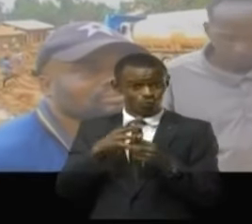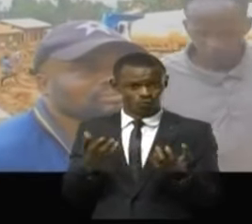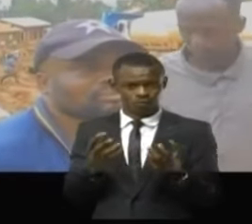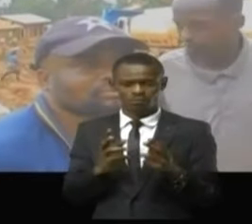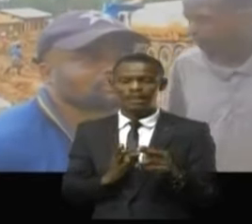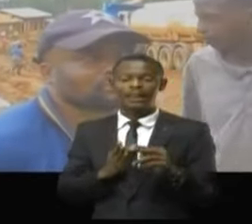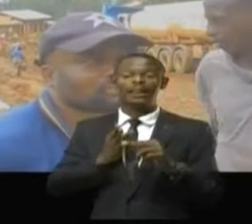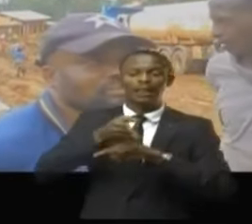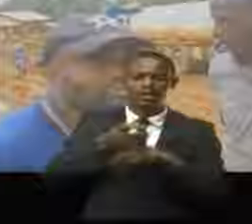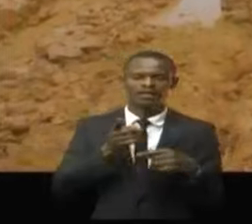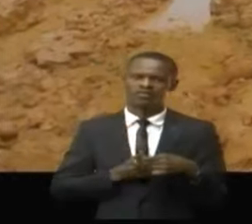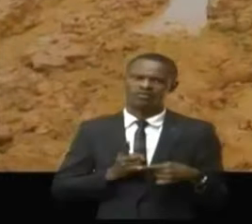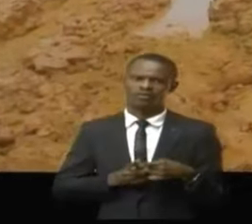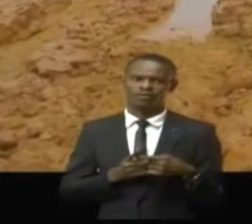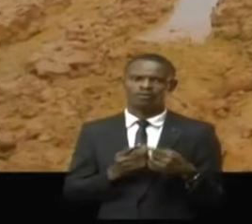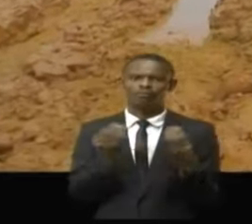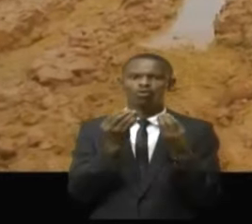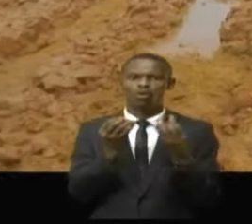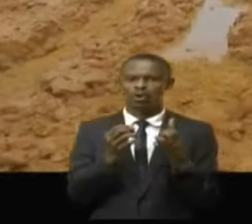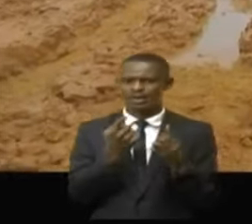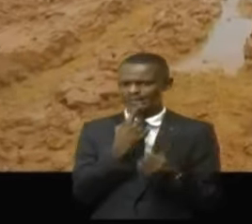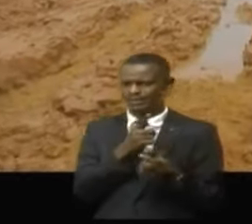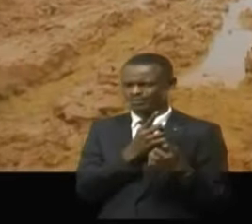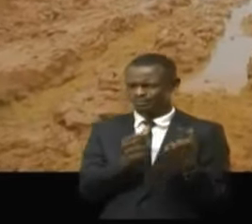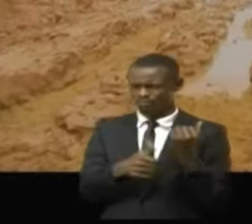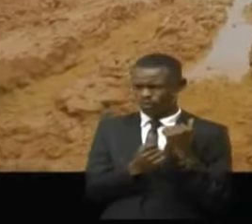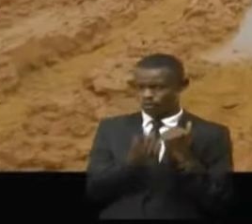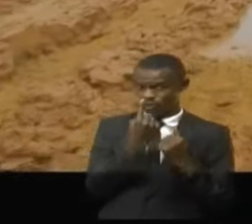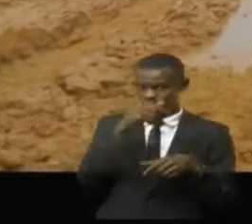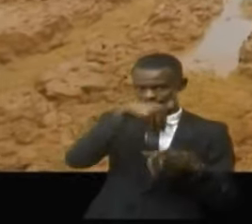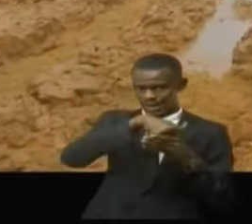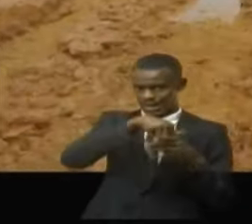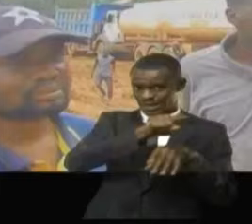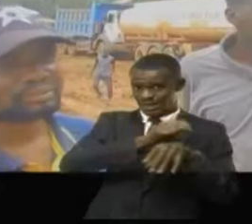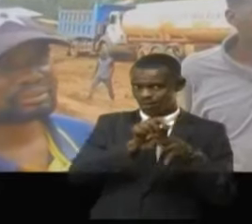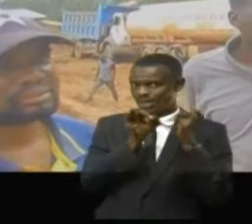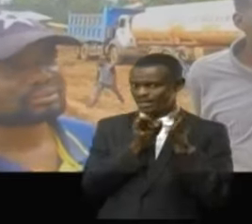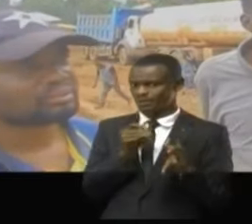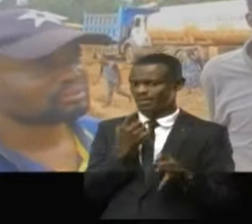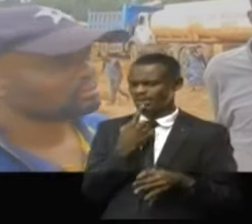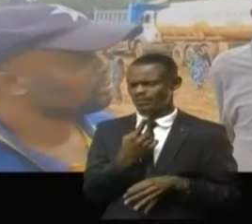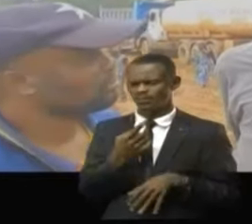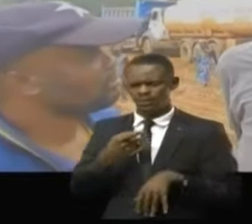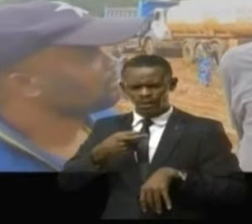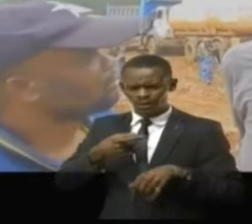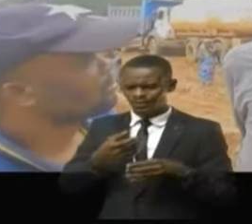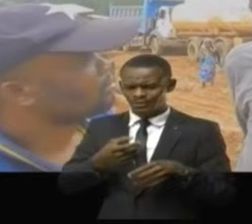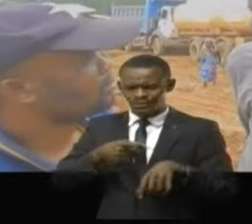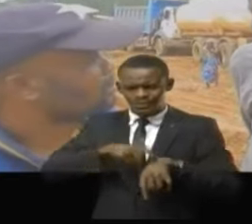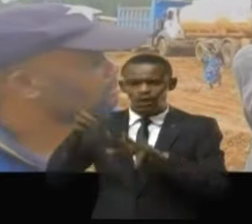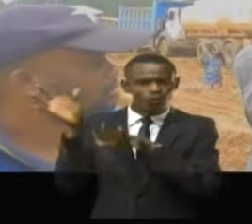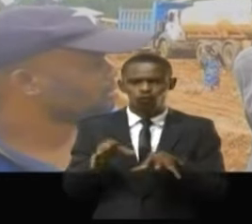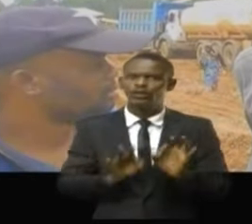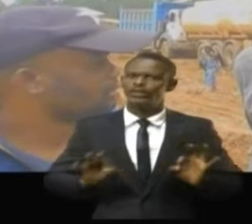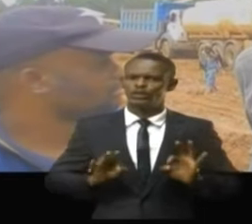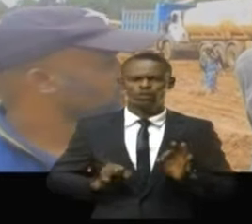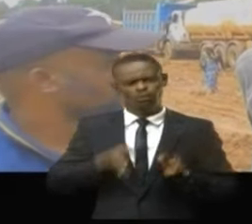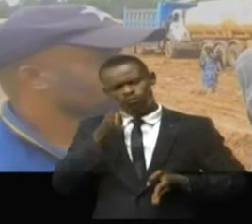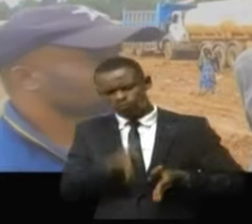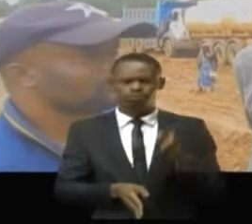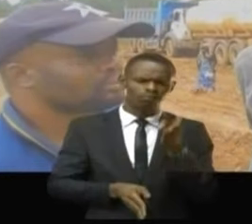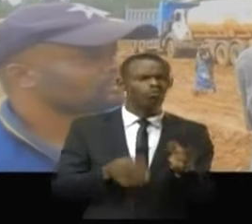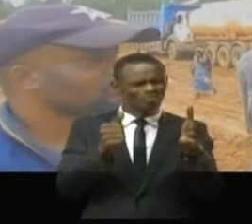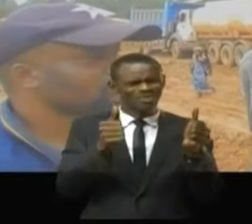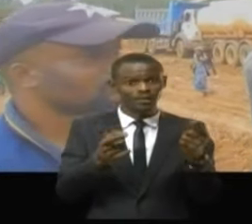RN27. Pendant la période non pluvieuse, nous marchons bien. Mais pendant la saison de pluie, il y a des nids de poules qui se créent et cela bloque